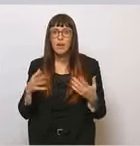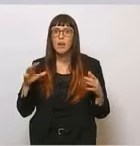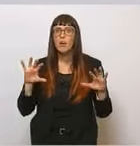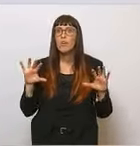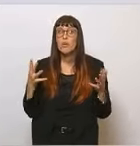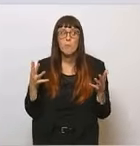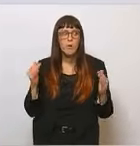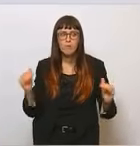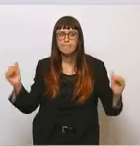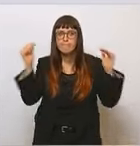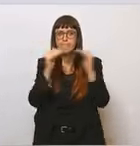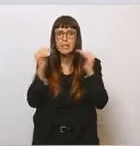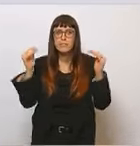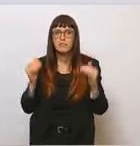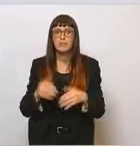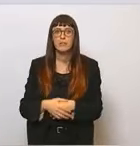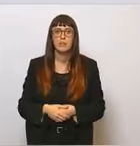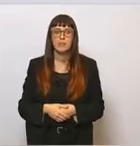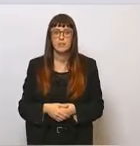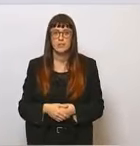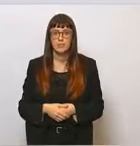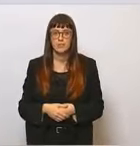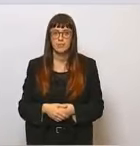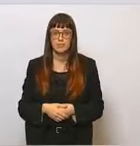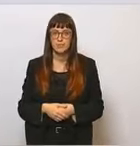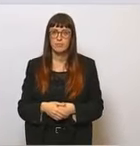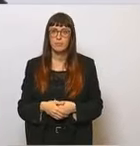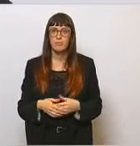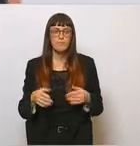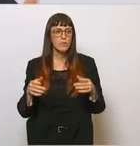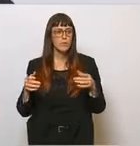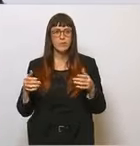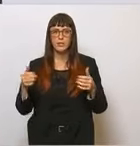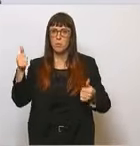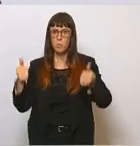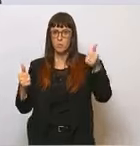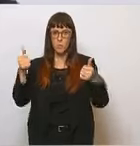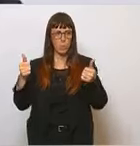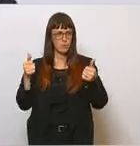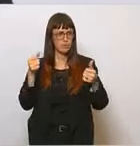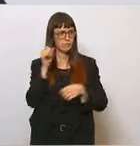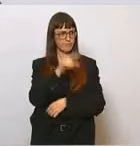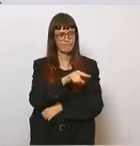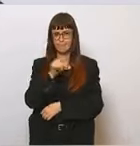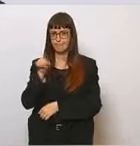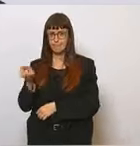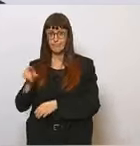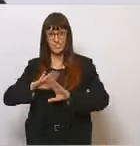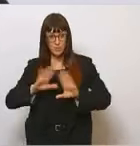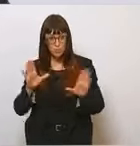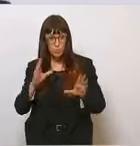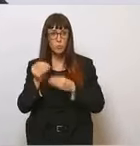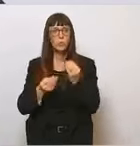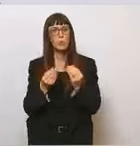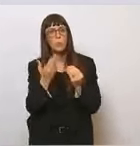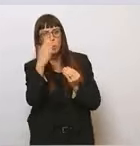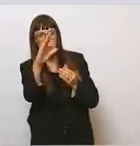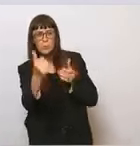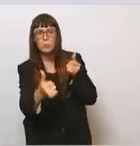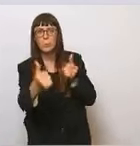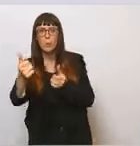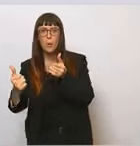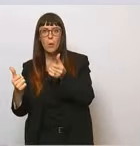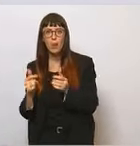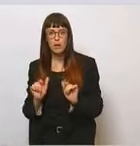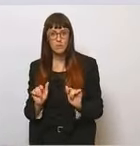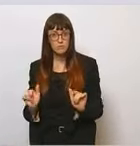que c'est l'une ou l'autre de ces deux types de concurrence? Alors j'ai l'impression, dans votre cas, Megan, que ce qui vous intéresse surtout,